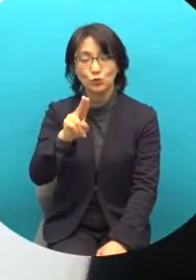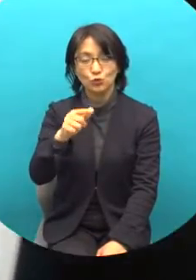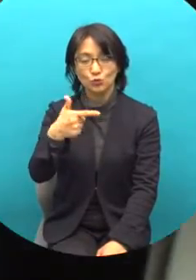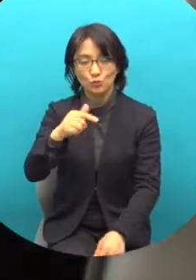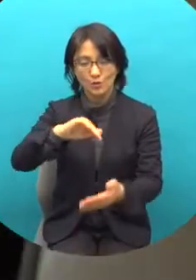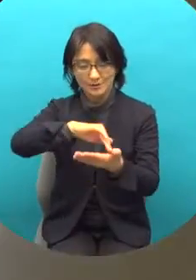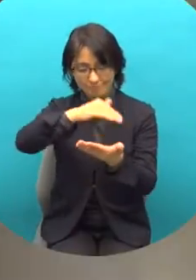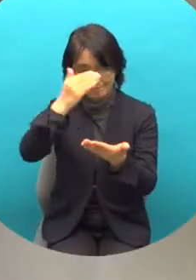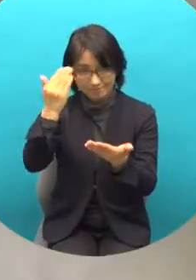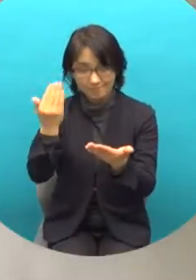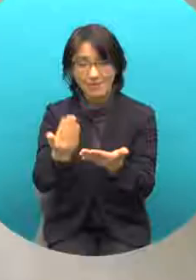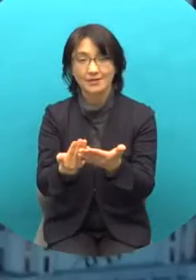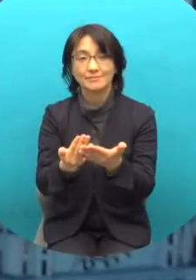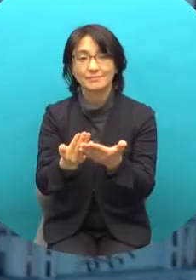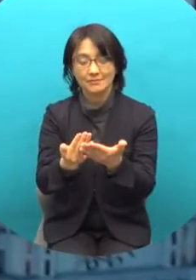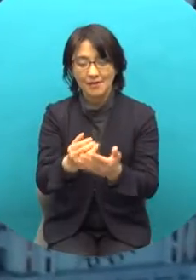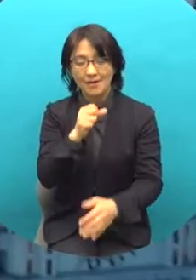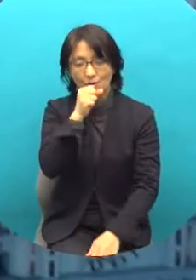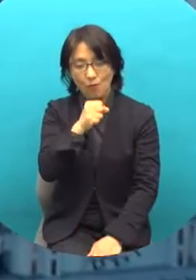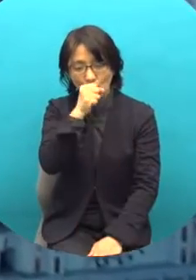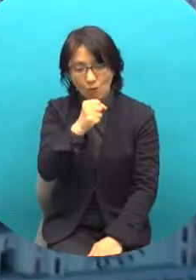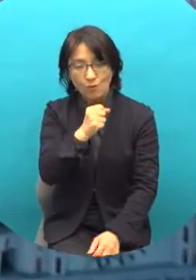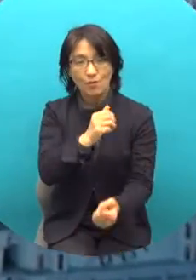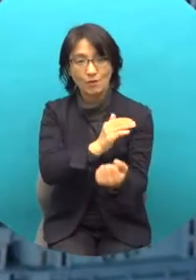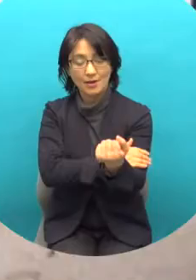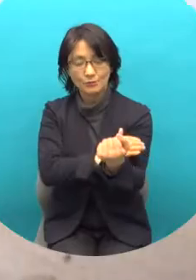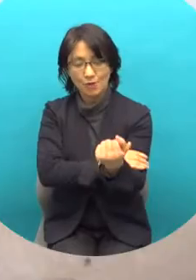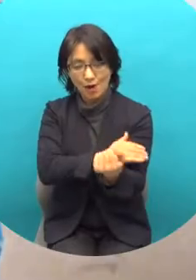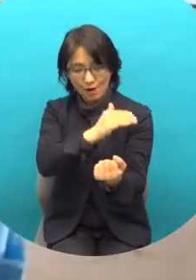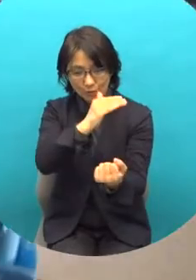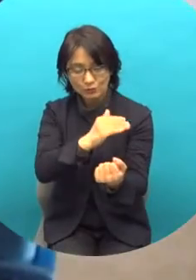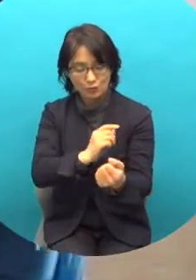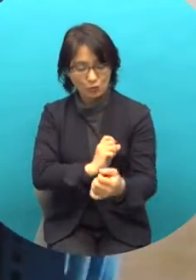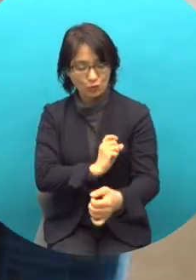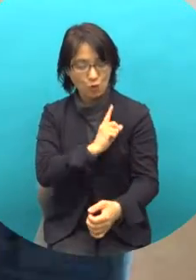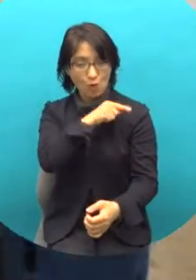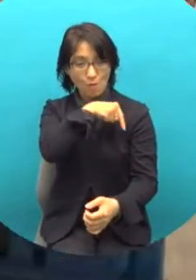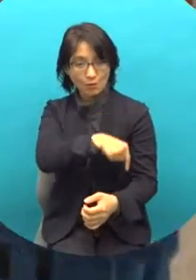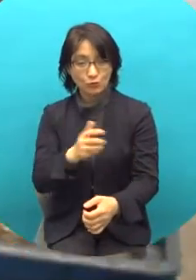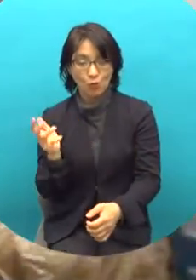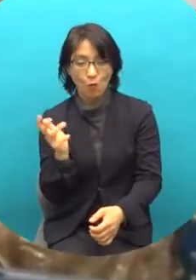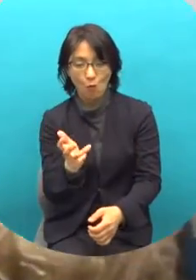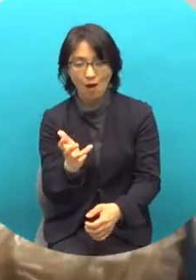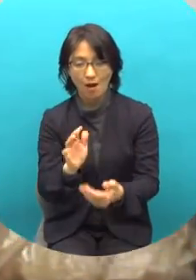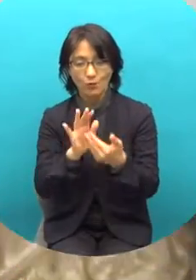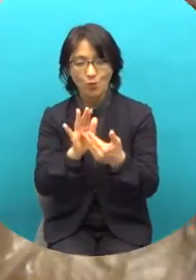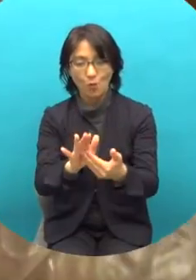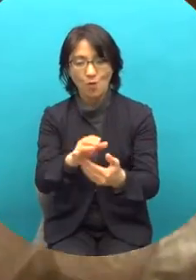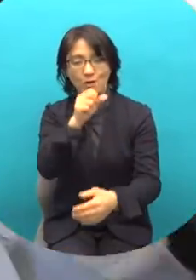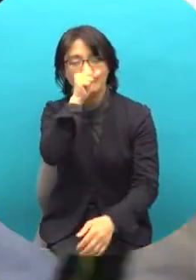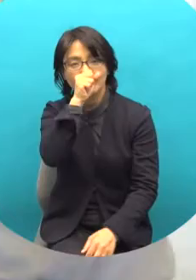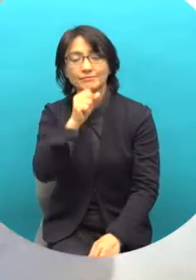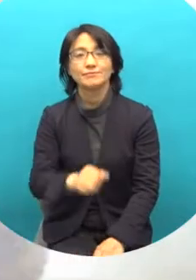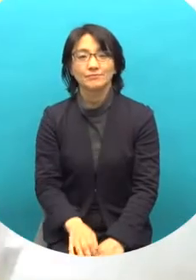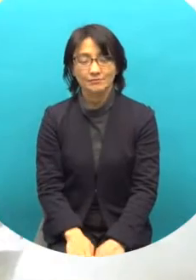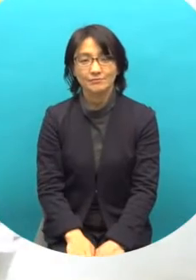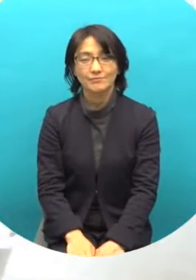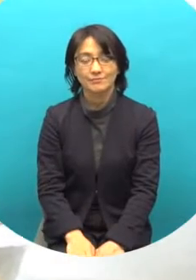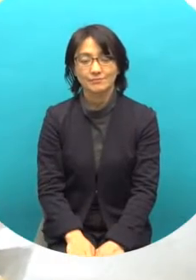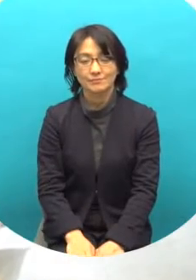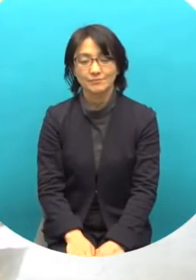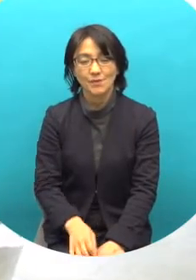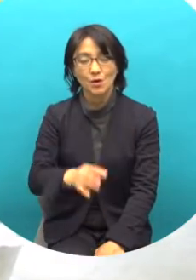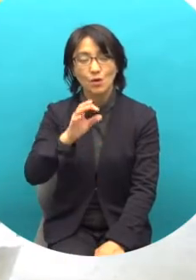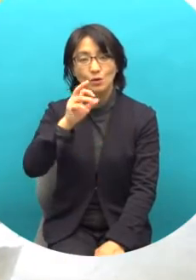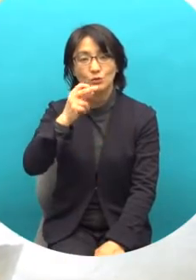富に含むことから、風邪や高血圧、動脈硬化の予防が期待されているのだそうです。また